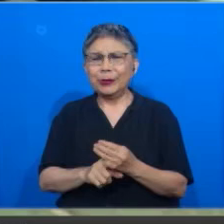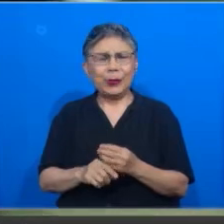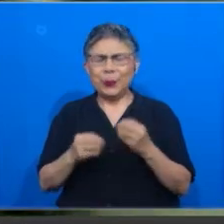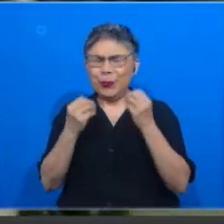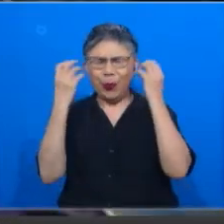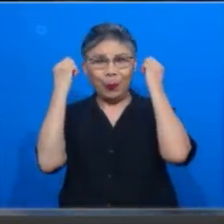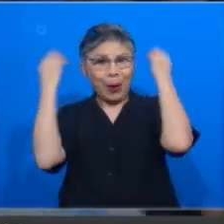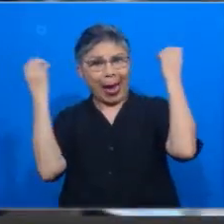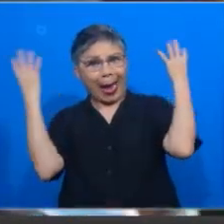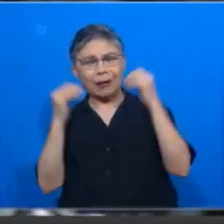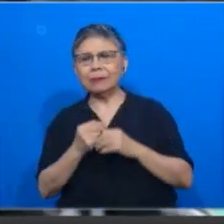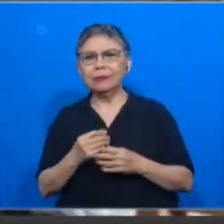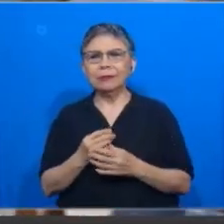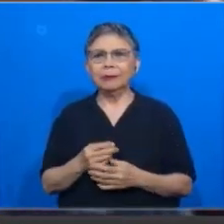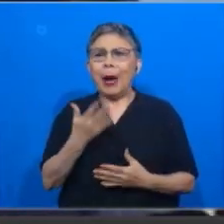nampol.